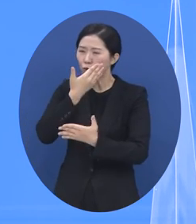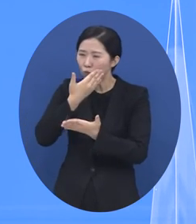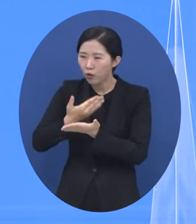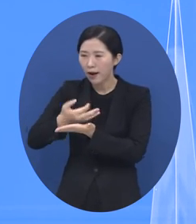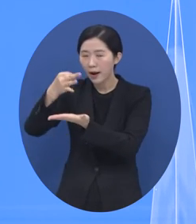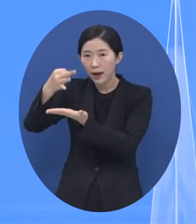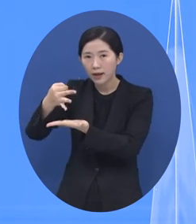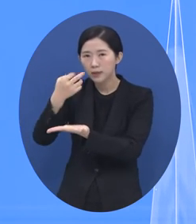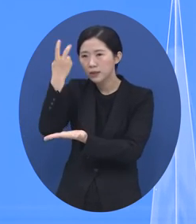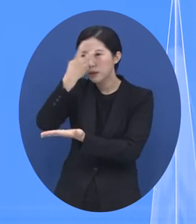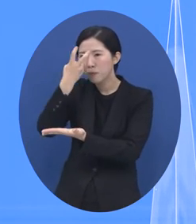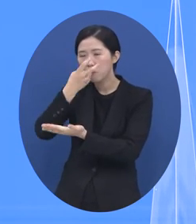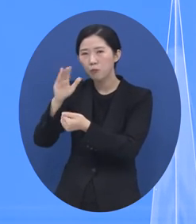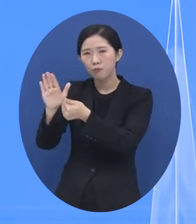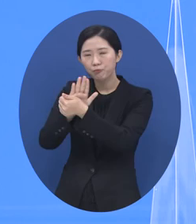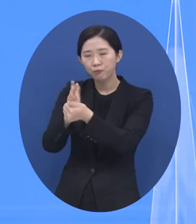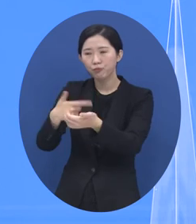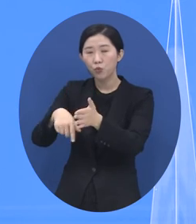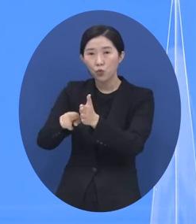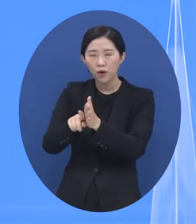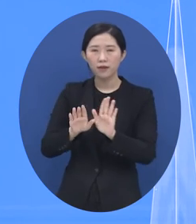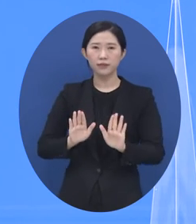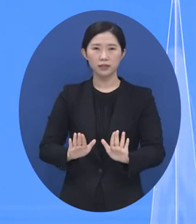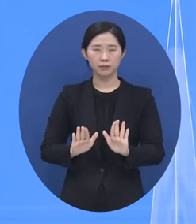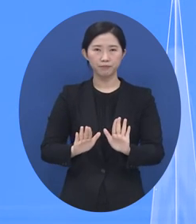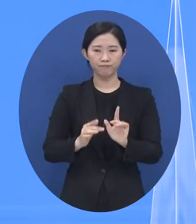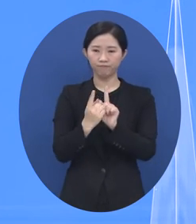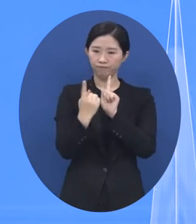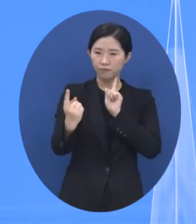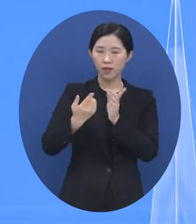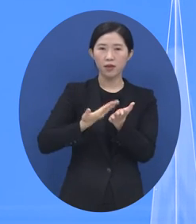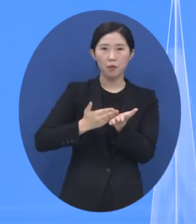위한 새로운 도전의 한 걸음입니다.